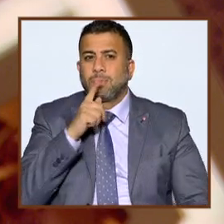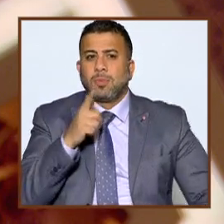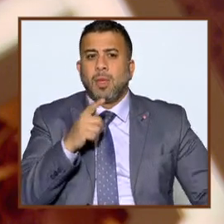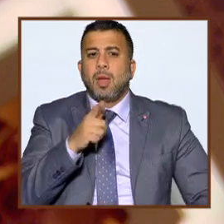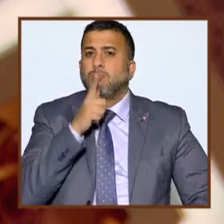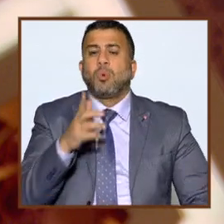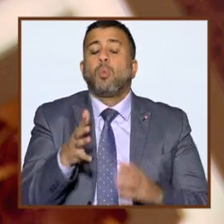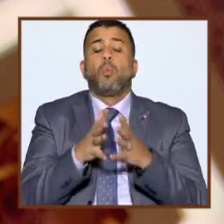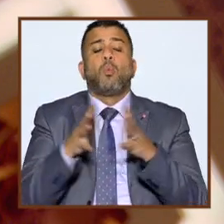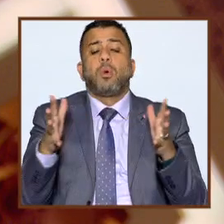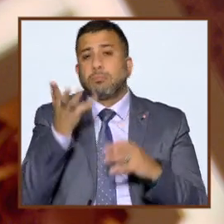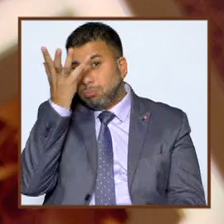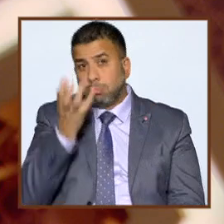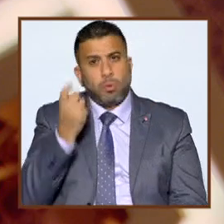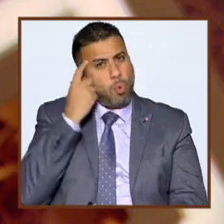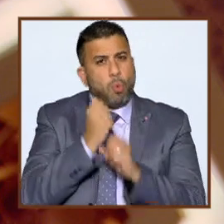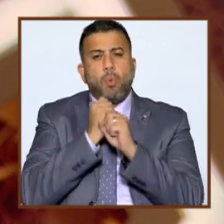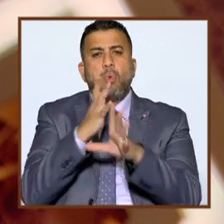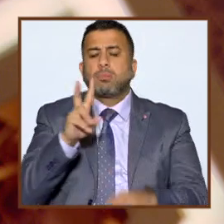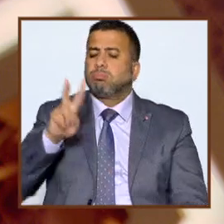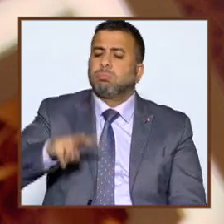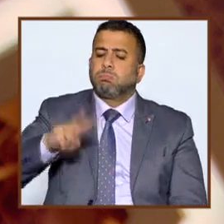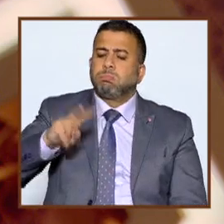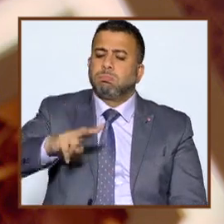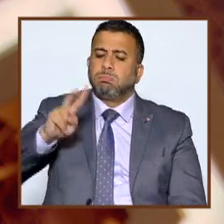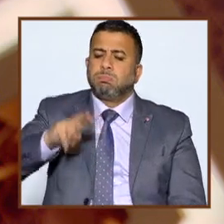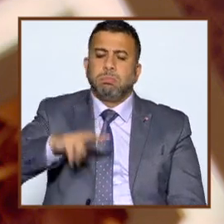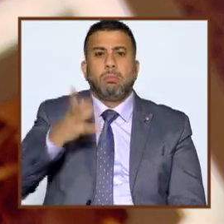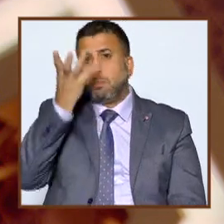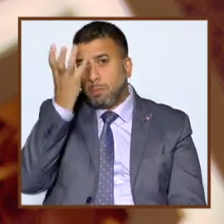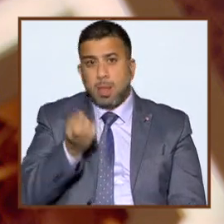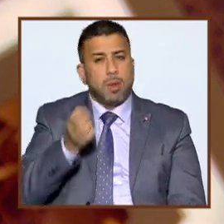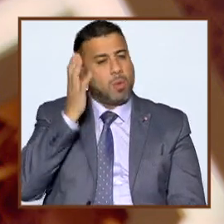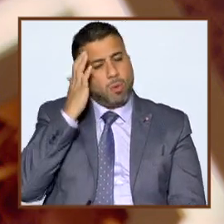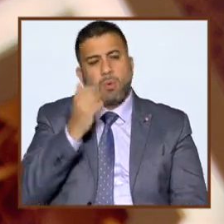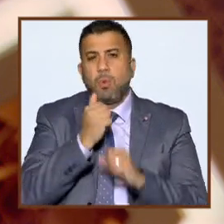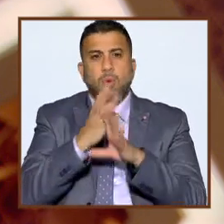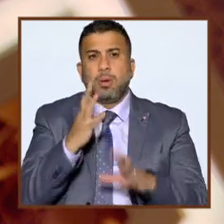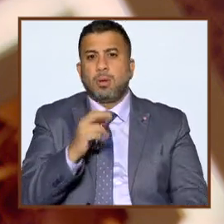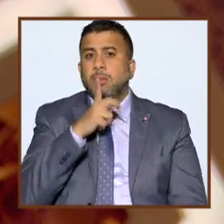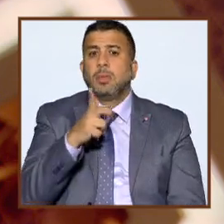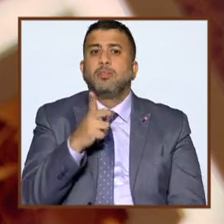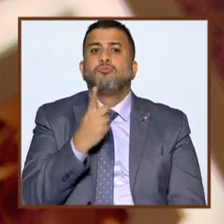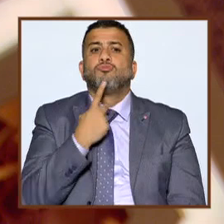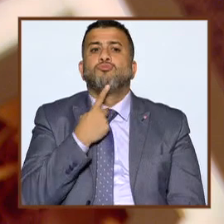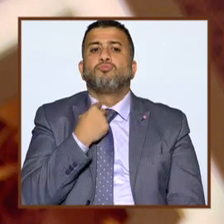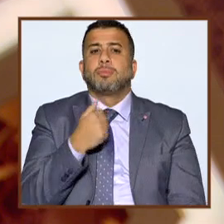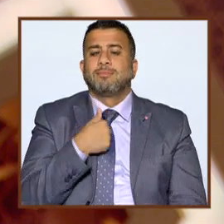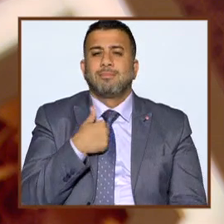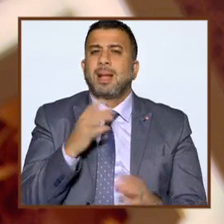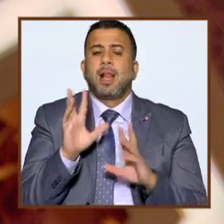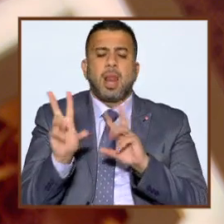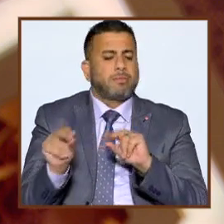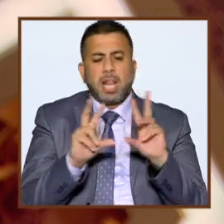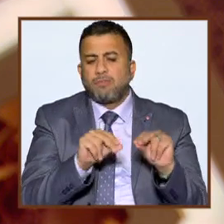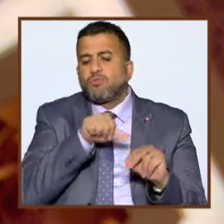الأمر فيه واسع، فيصلي الإنسان ما شاء، يصلي الإنسان ما شاء. لكن ليقول شخص: أنا والله أريد أن أقتصر على ما